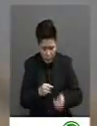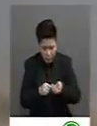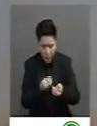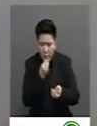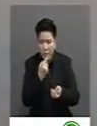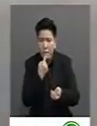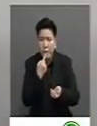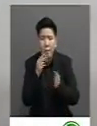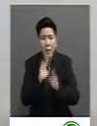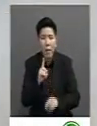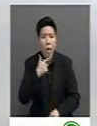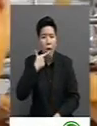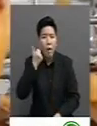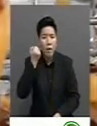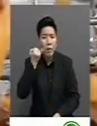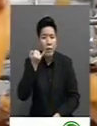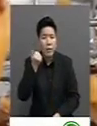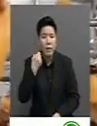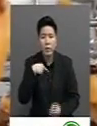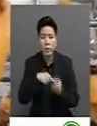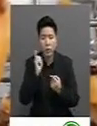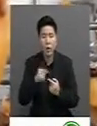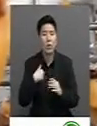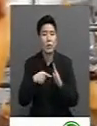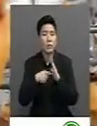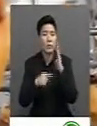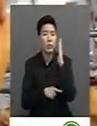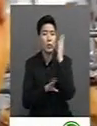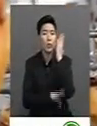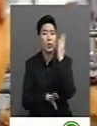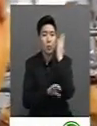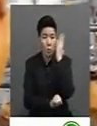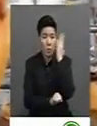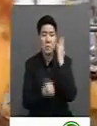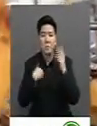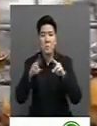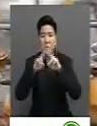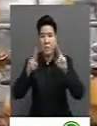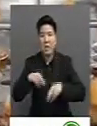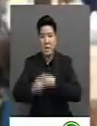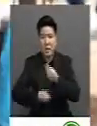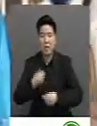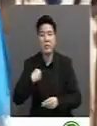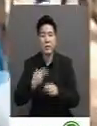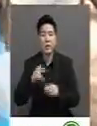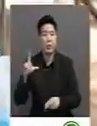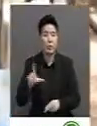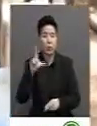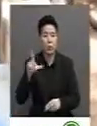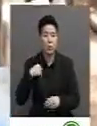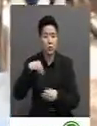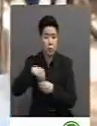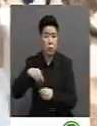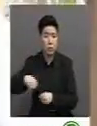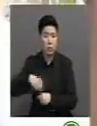หวักจะมีรสชาติอร่อยแค่ไหนต้องไปที่จังหวัดสงขลาค่ะเพราะว่ายังมีร้านขนมหวักของคุณลุงพักป